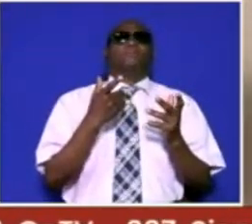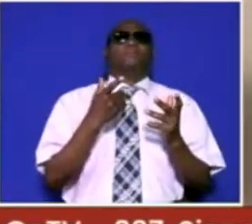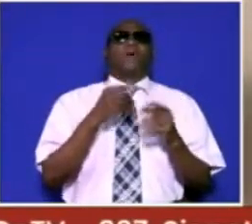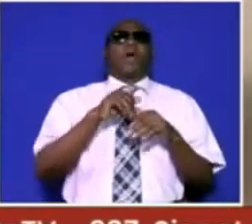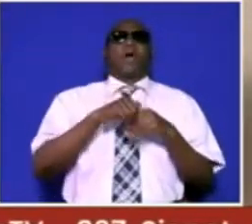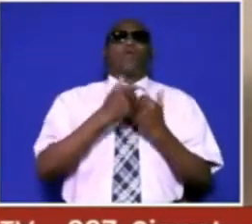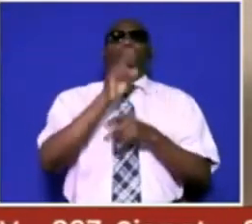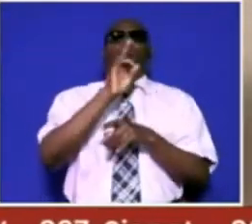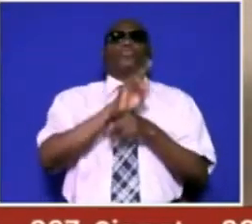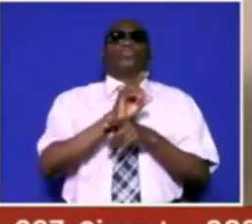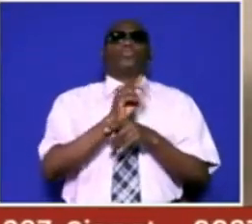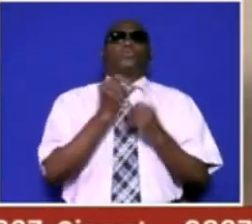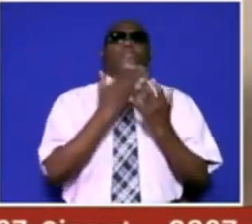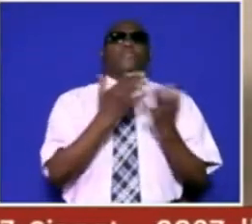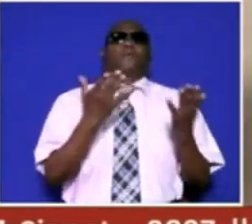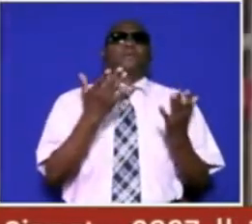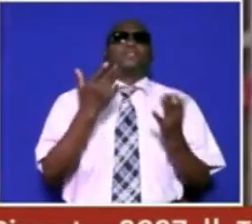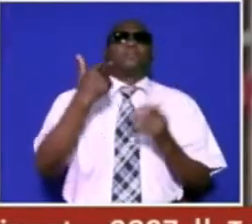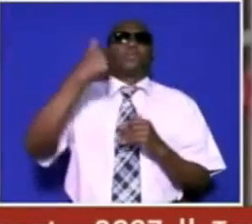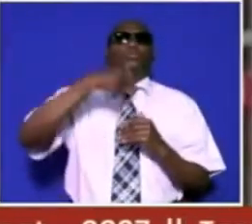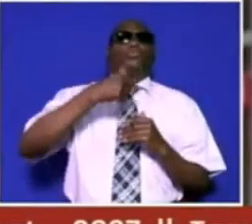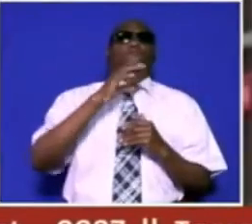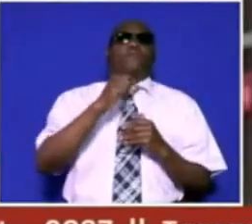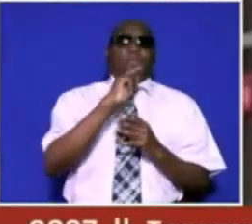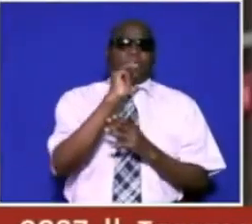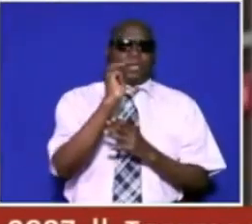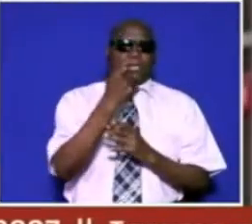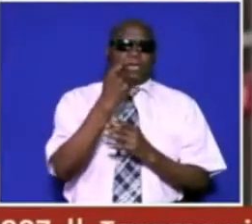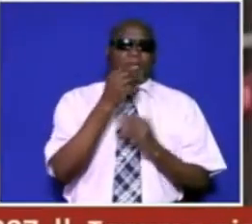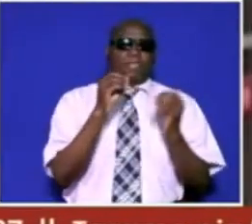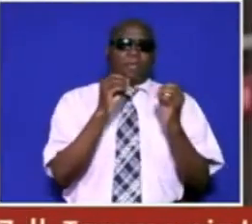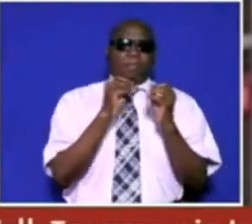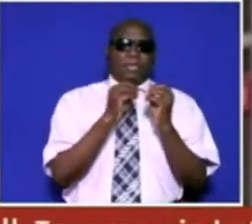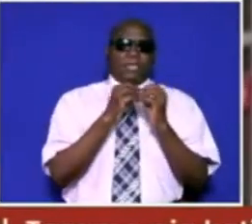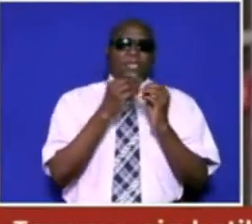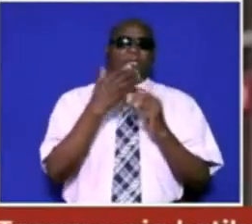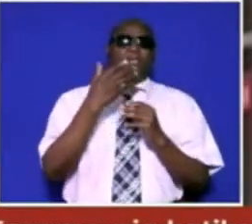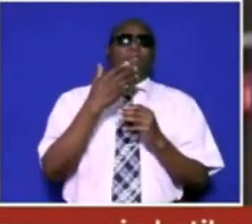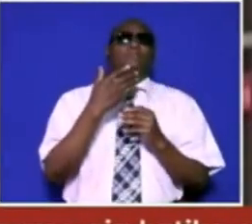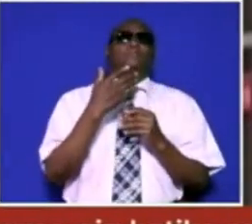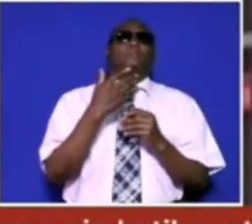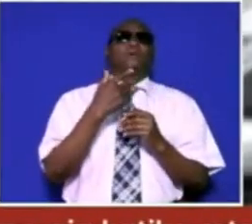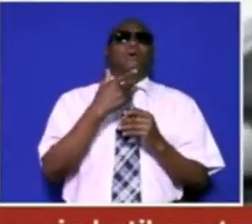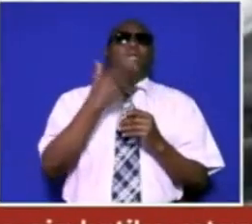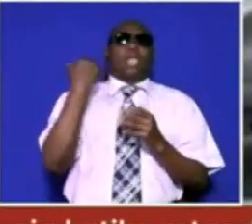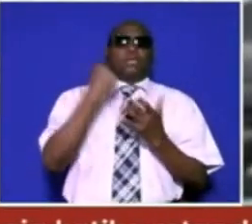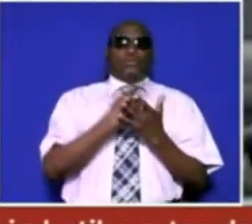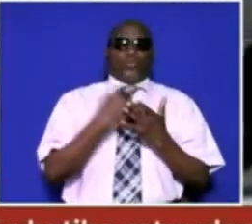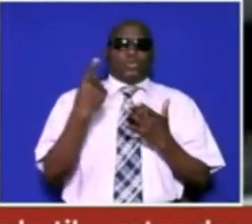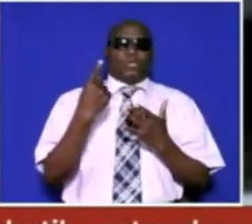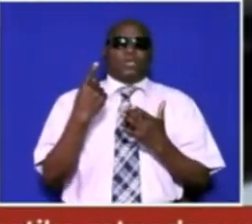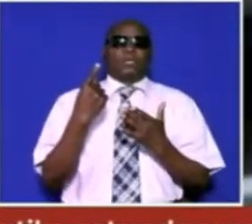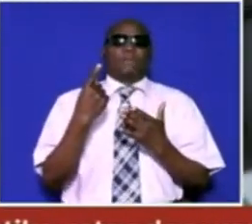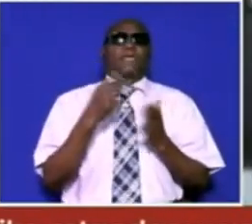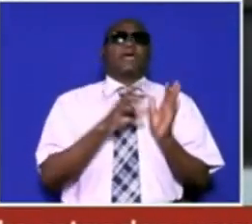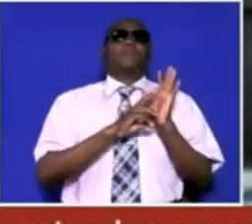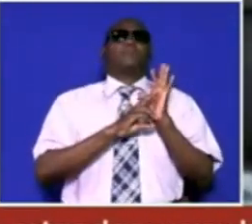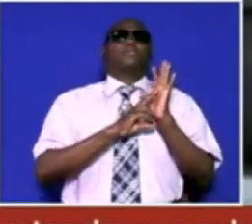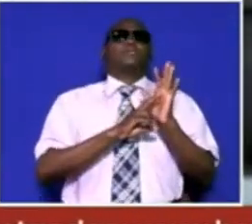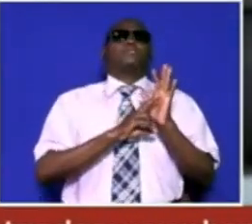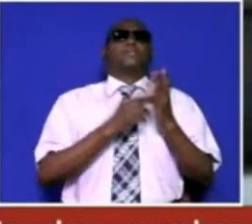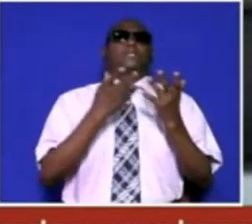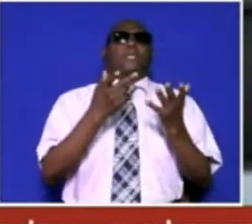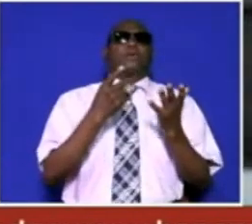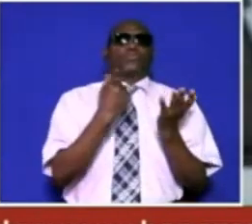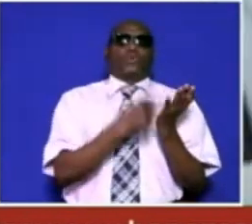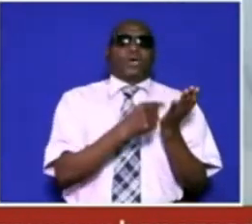kutoka Kenya. Kwenye mkutano iliyofanyika wiki iliyopita na Jumatatu wiki hii, wawakilishi wa wizara ya nishati ya